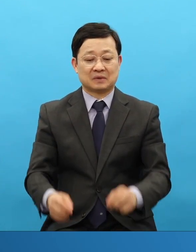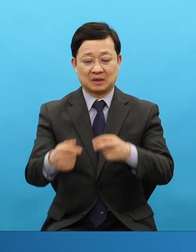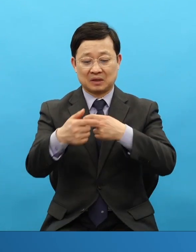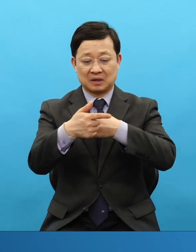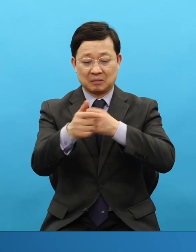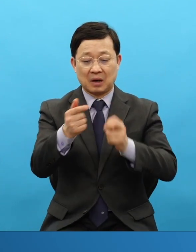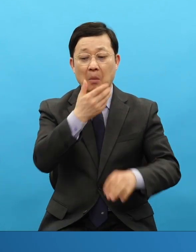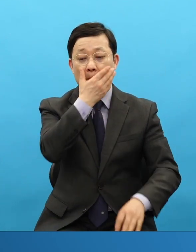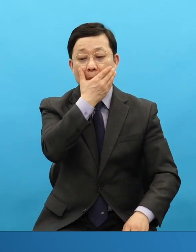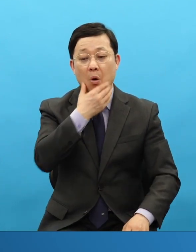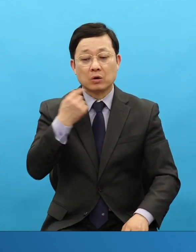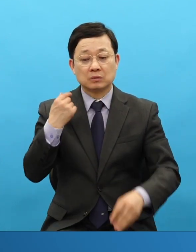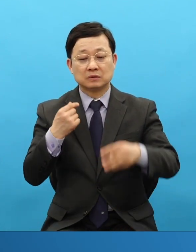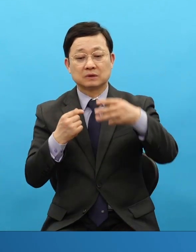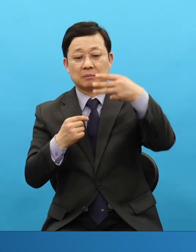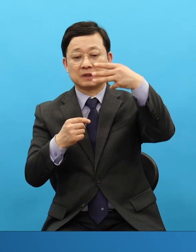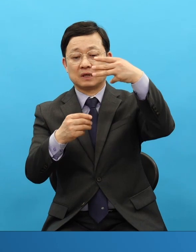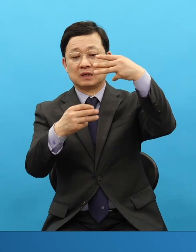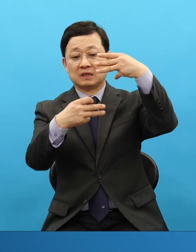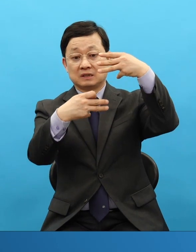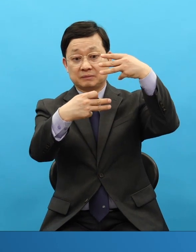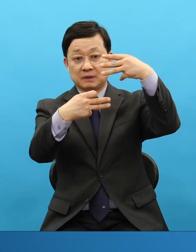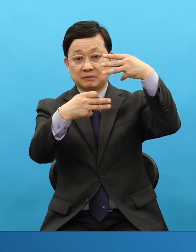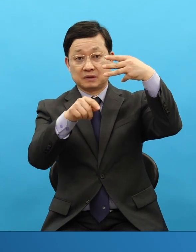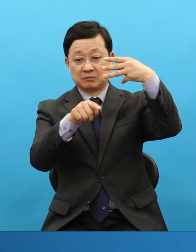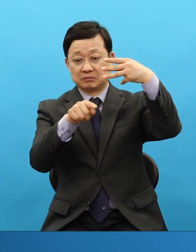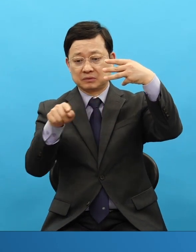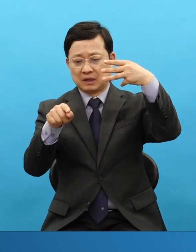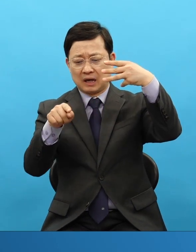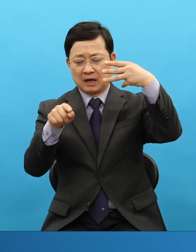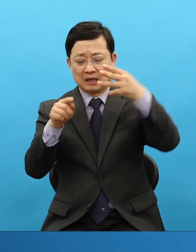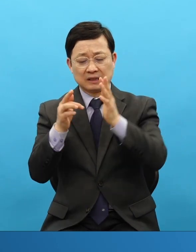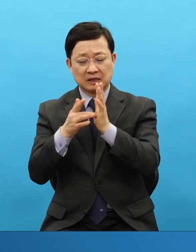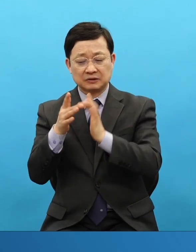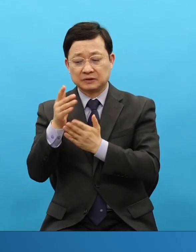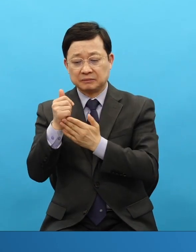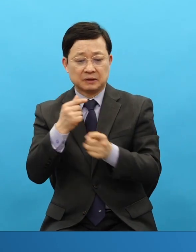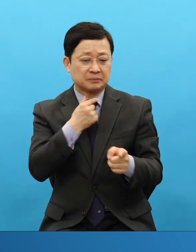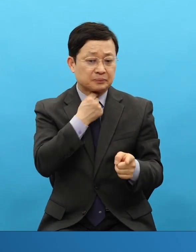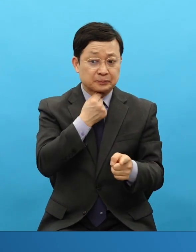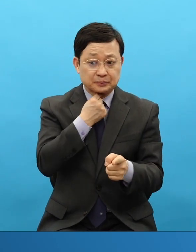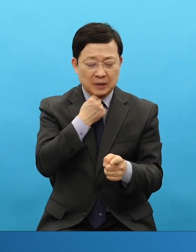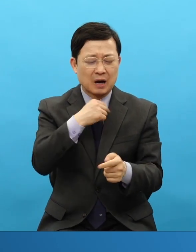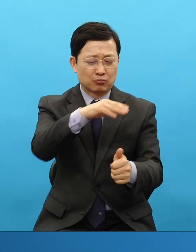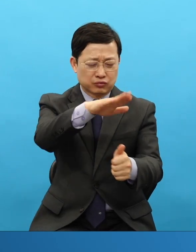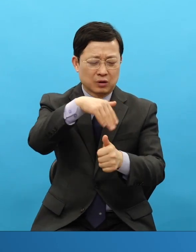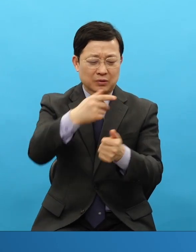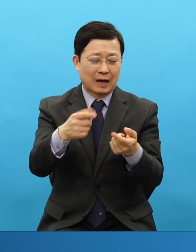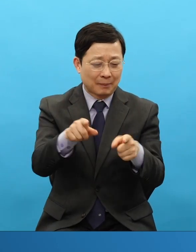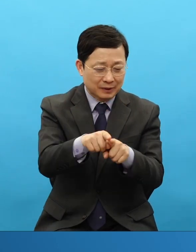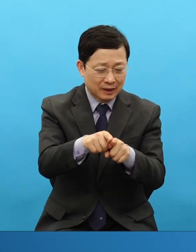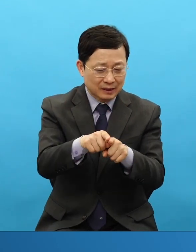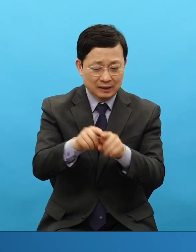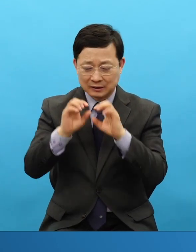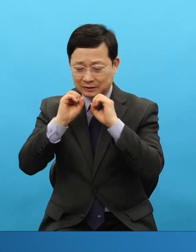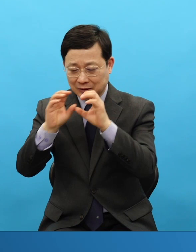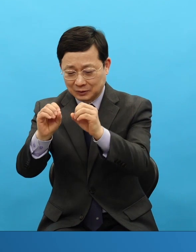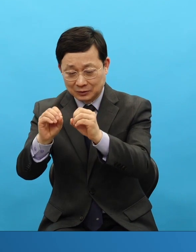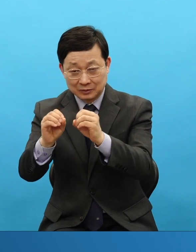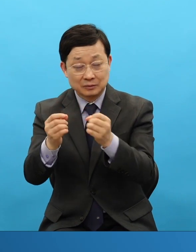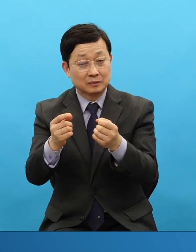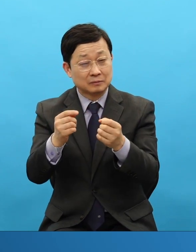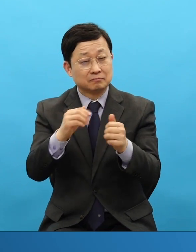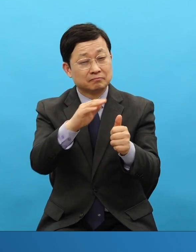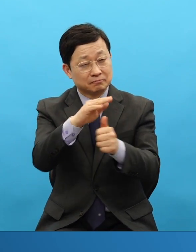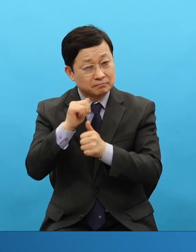said 원하는 자들을 불렀다. that He has called to Him those He wanted. 함께하기 위해서 불렀다. He called them to be with them. 전도하기 위해서 He 불렀다. called them that they